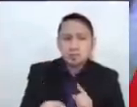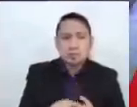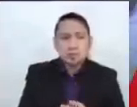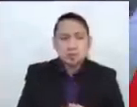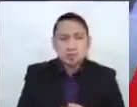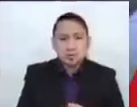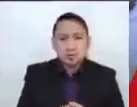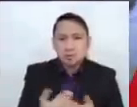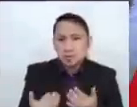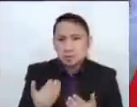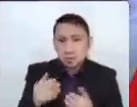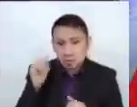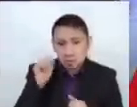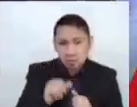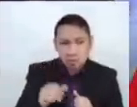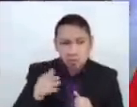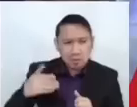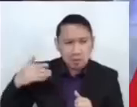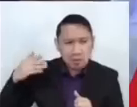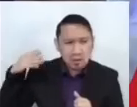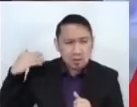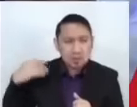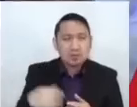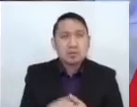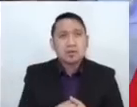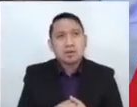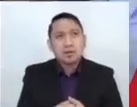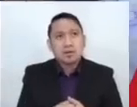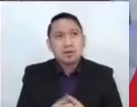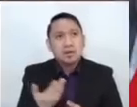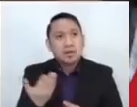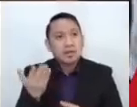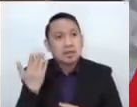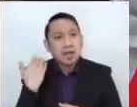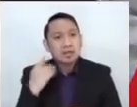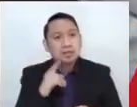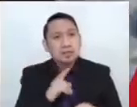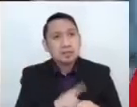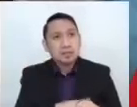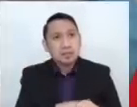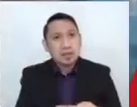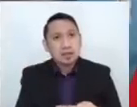petsa? Yung birthday niya noong